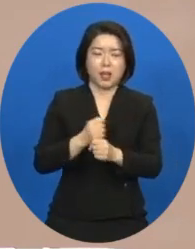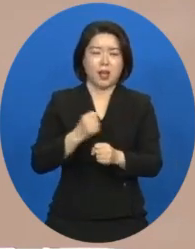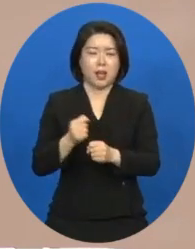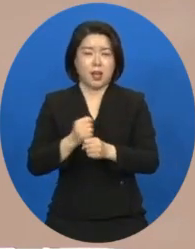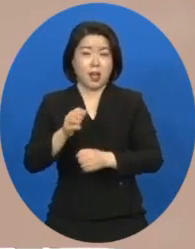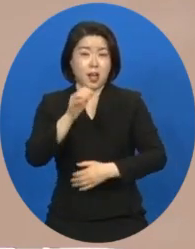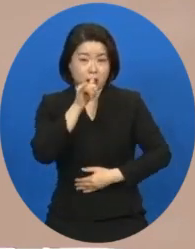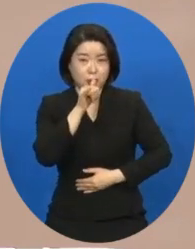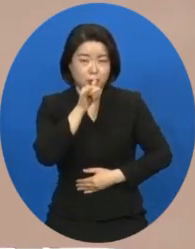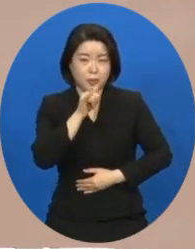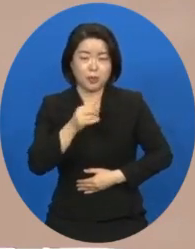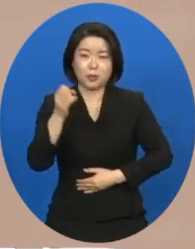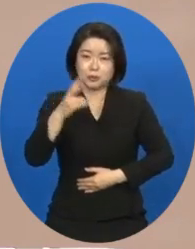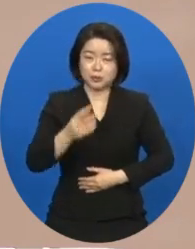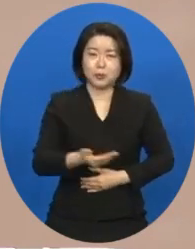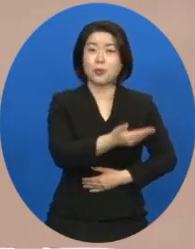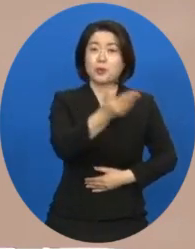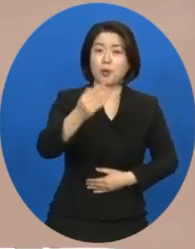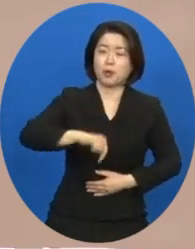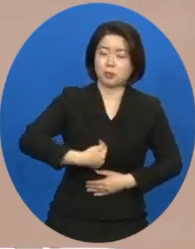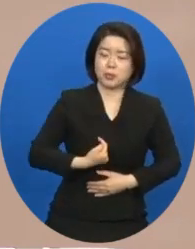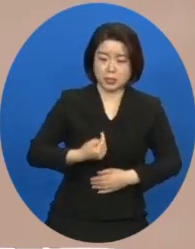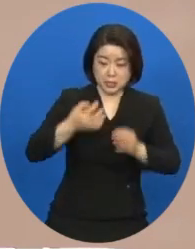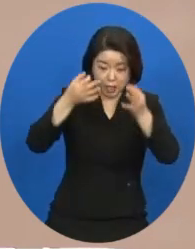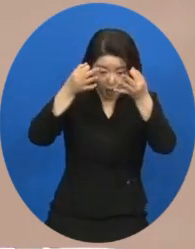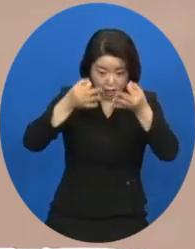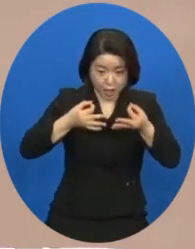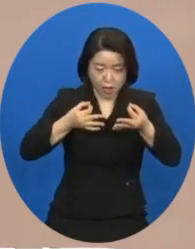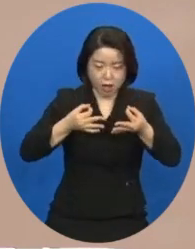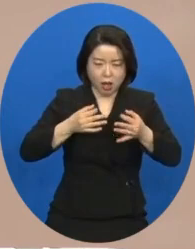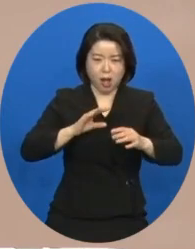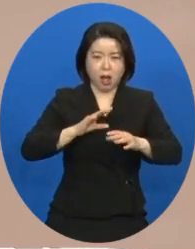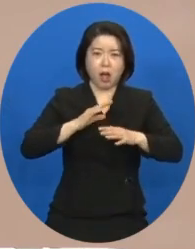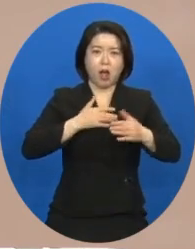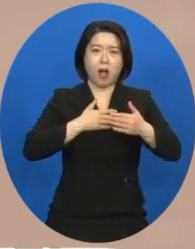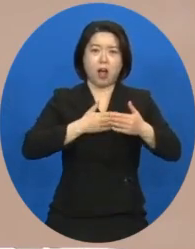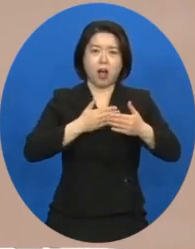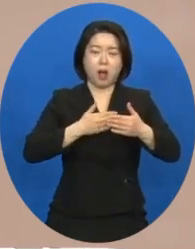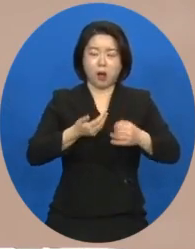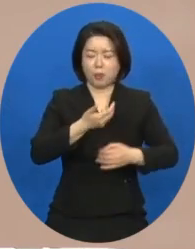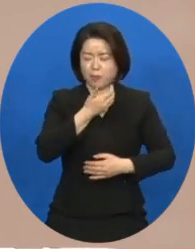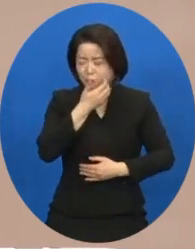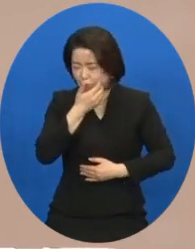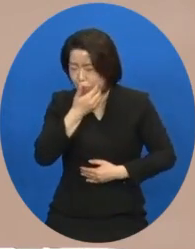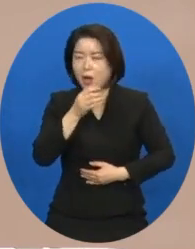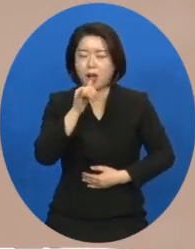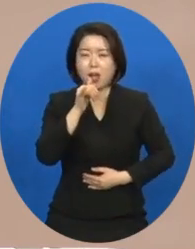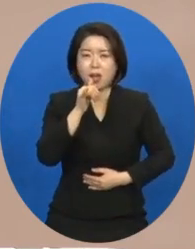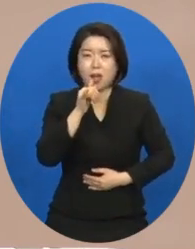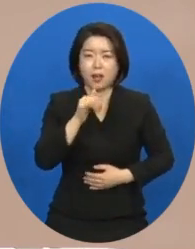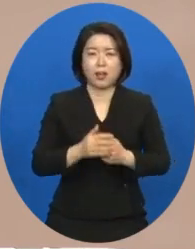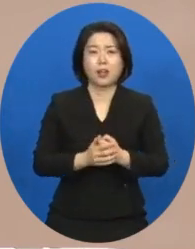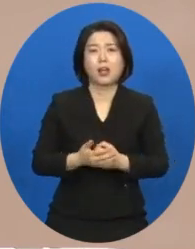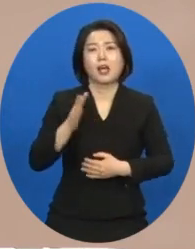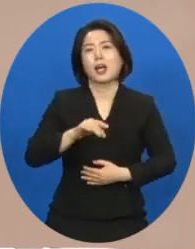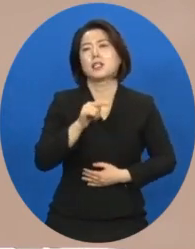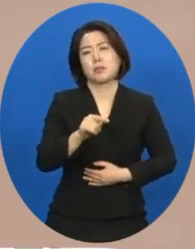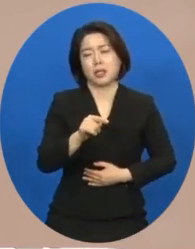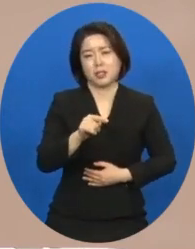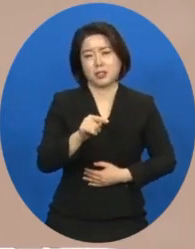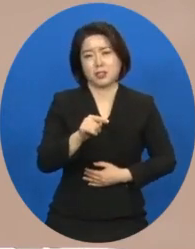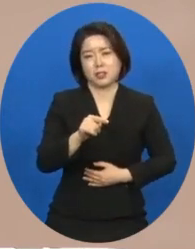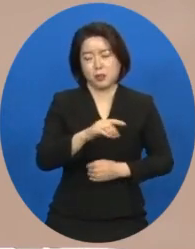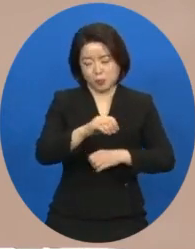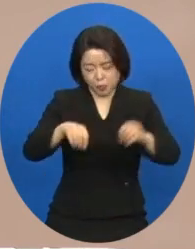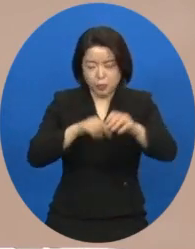당황스럽기도 하고 여러분 자신의 진짜 모습을 보고 두렵기도 하고 부끄럽기도 하지만 그게 사는 길이라는